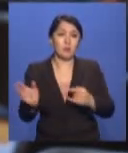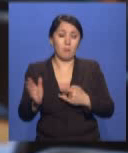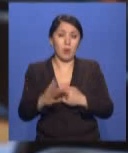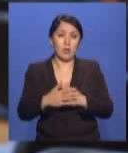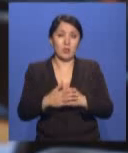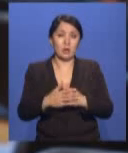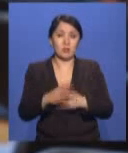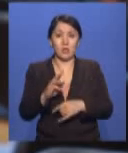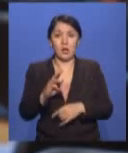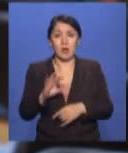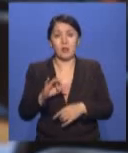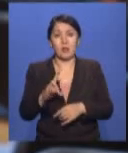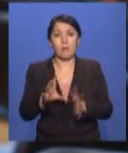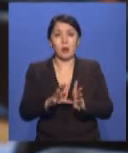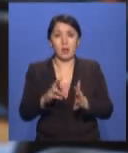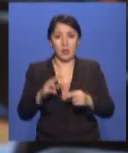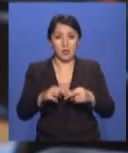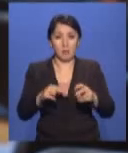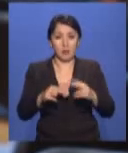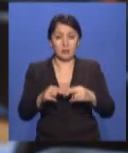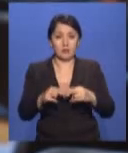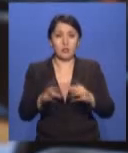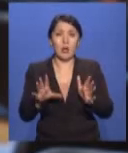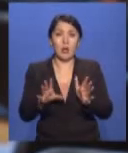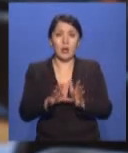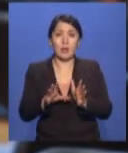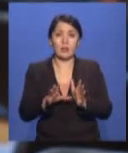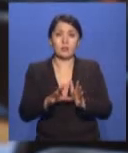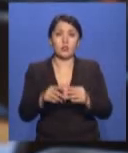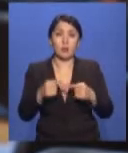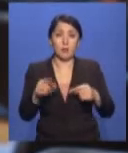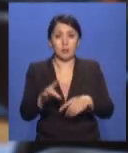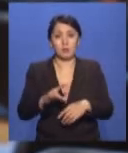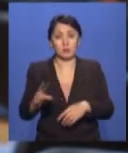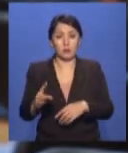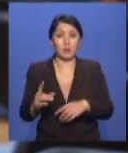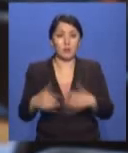керек. Ал бұл атом электростанция салынатын болса, энергия басқа өңірлерге де тасымалданатын болады.